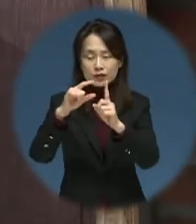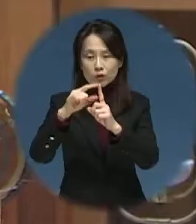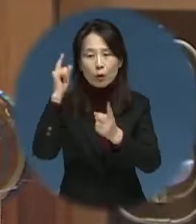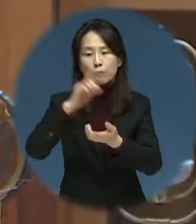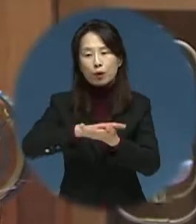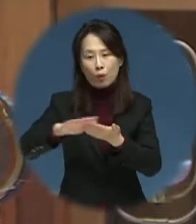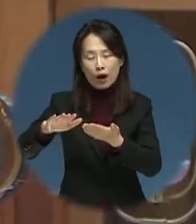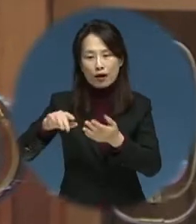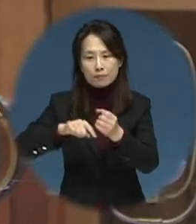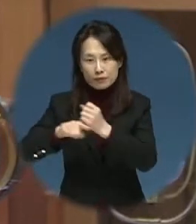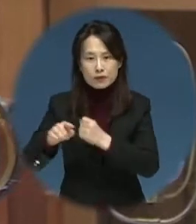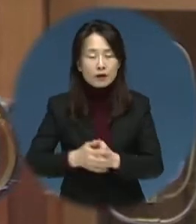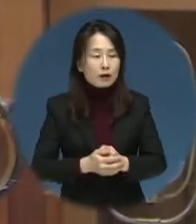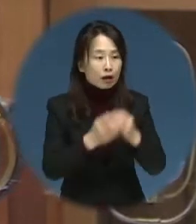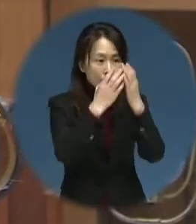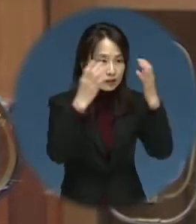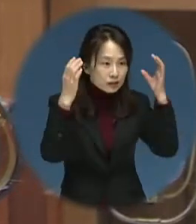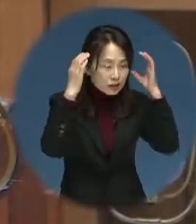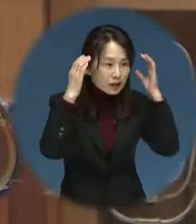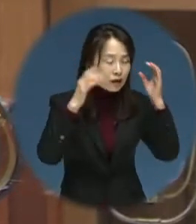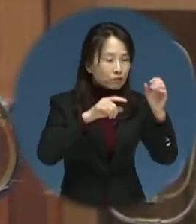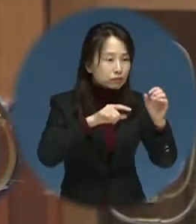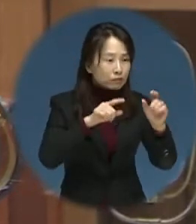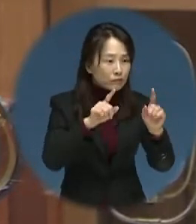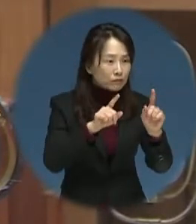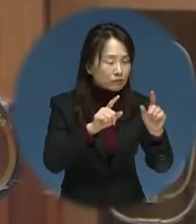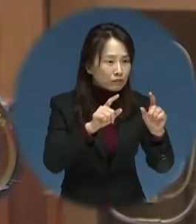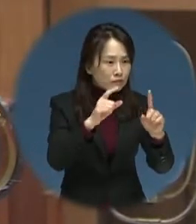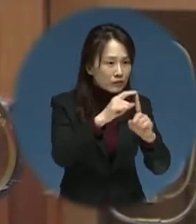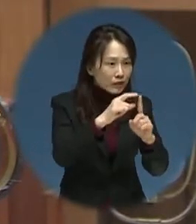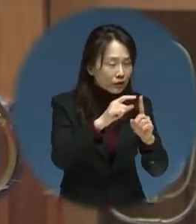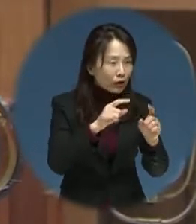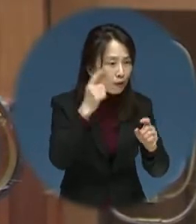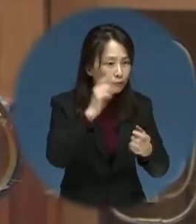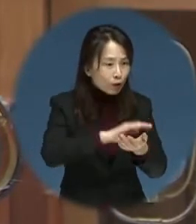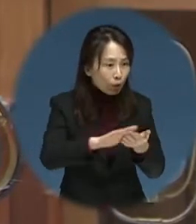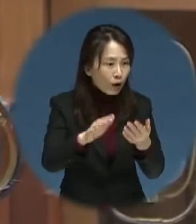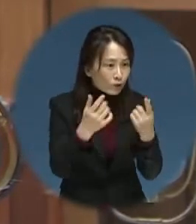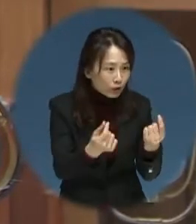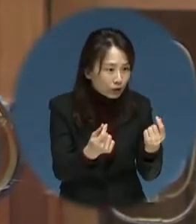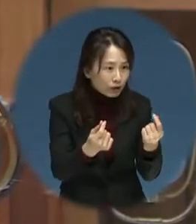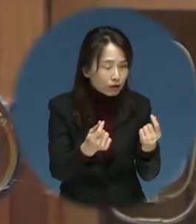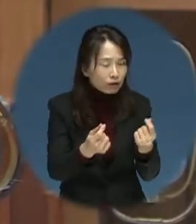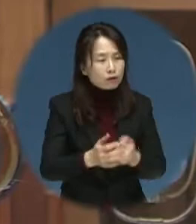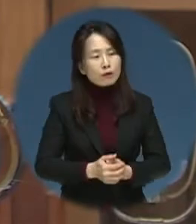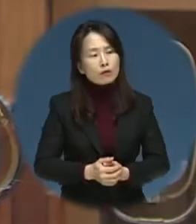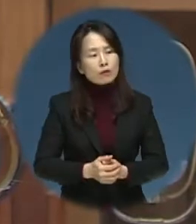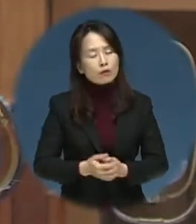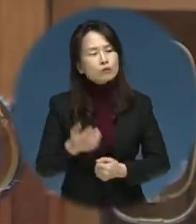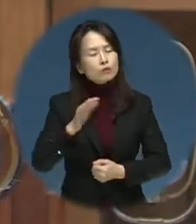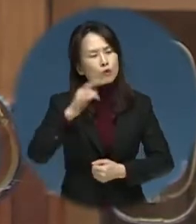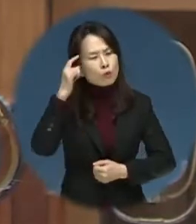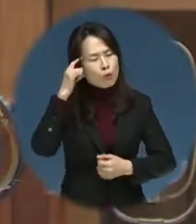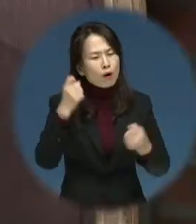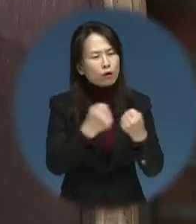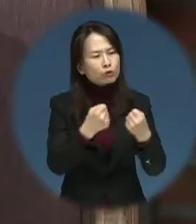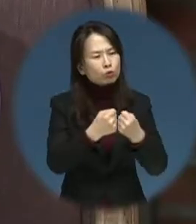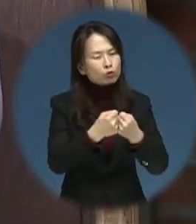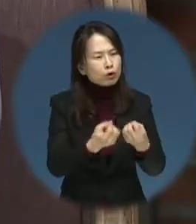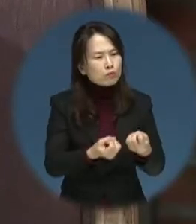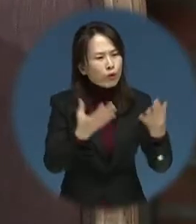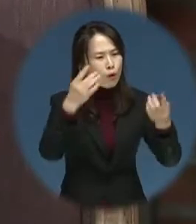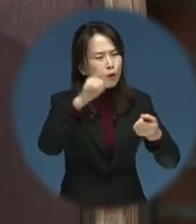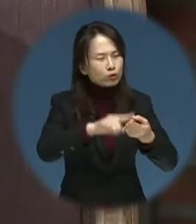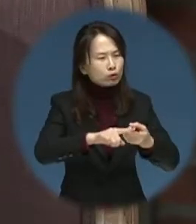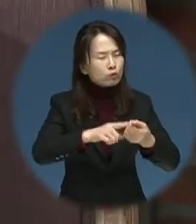그래요? 네. 이슬람이 평화예요? 네. 근데 왜 이슬람은 그렇게 전쟁과 테러로 얼룩져 있습니까? 그러니까 이제 그